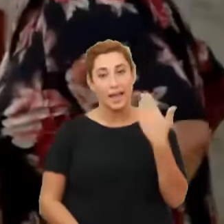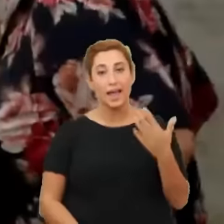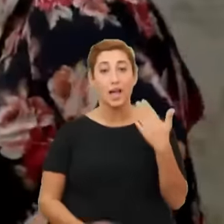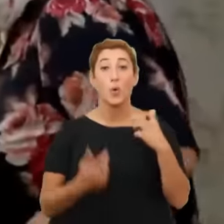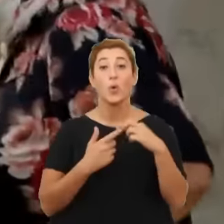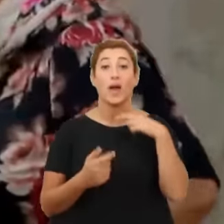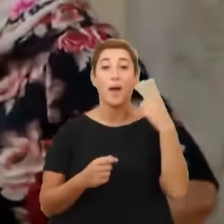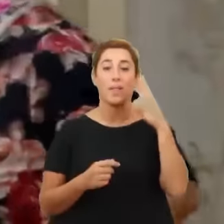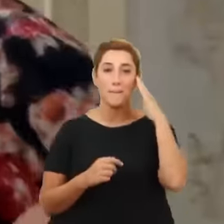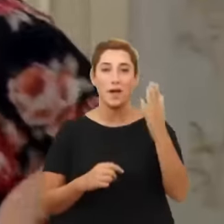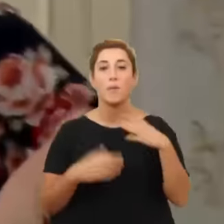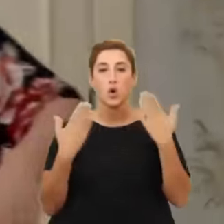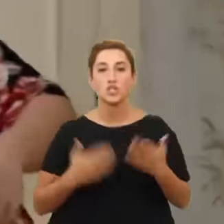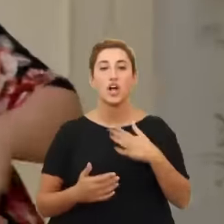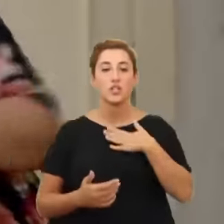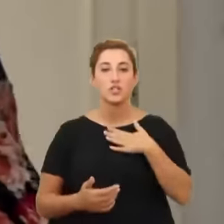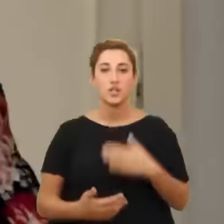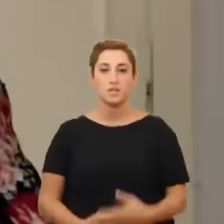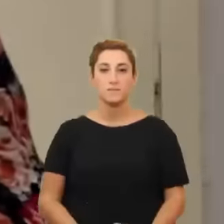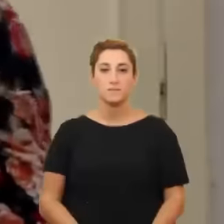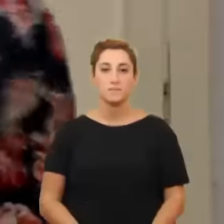Gelsin Rukiye abla, merhaba. Hoş geldin.